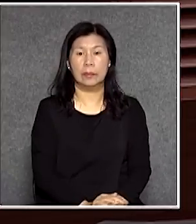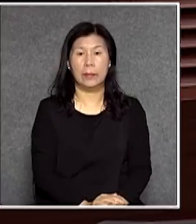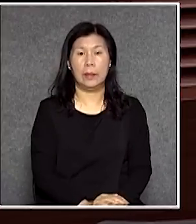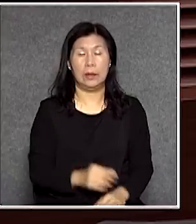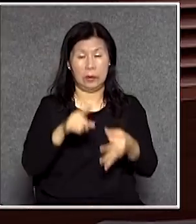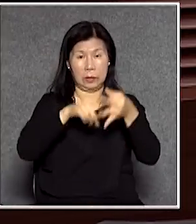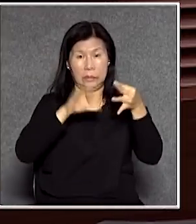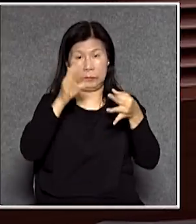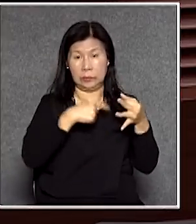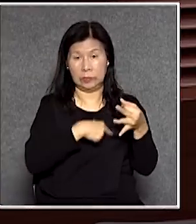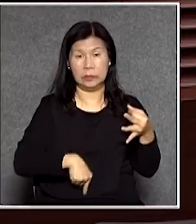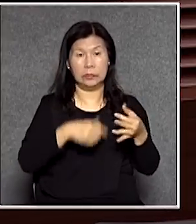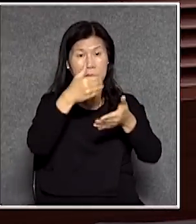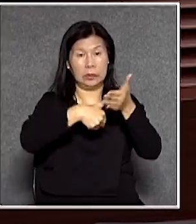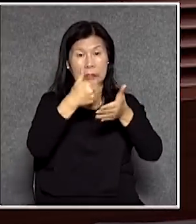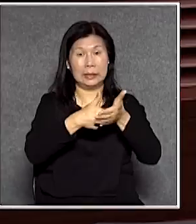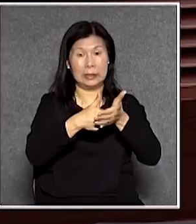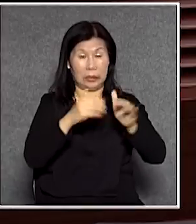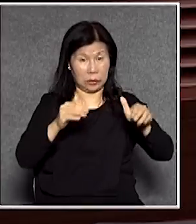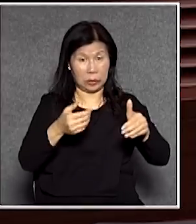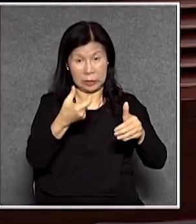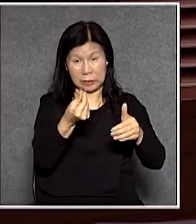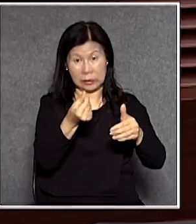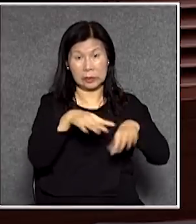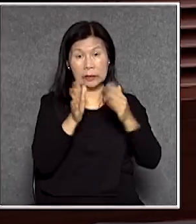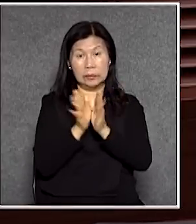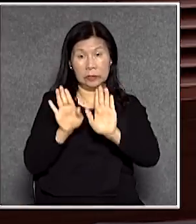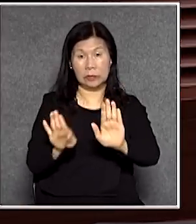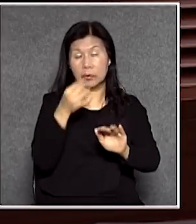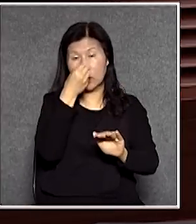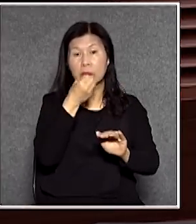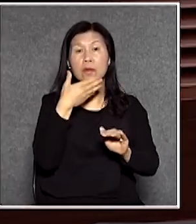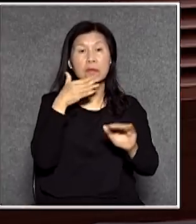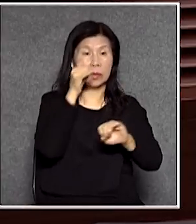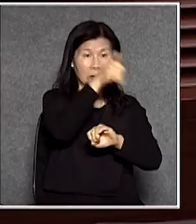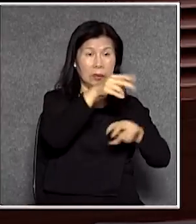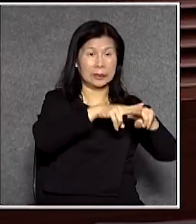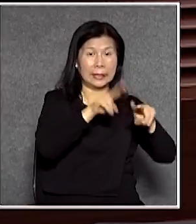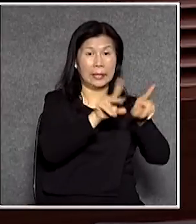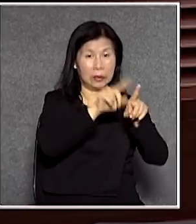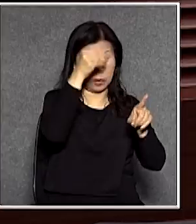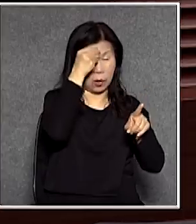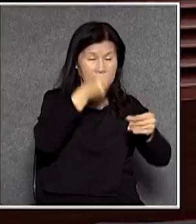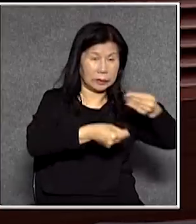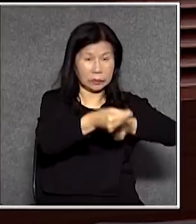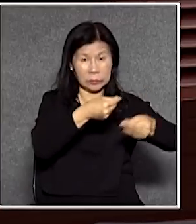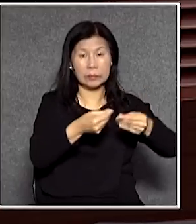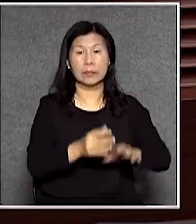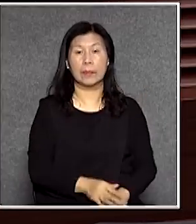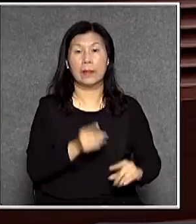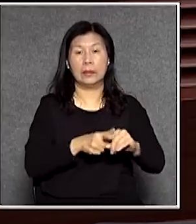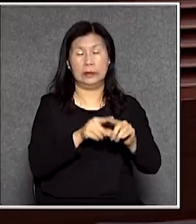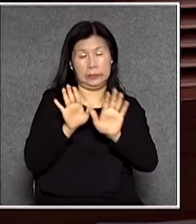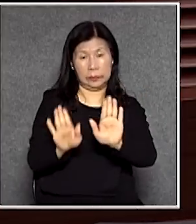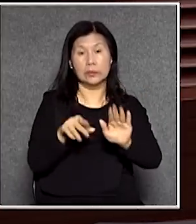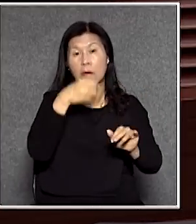民議員企圖削減這些資源，從而妨礙香港青年回內地實習和交流，實際上只會妨礙